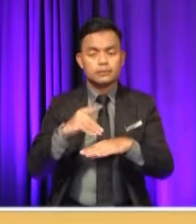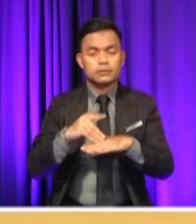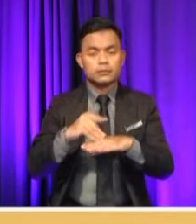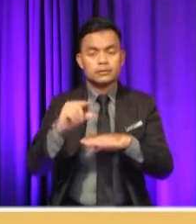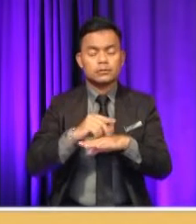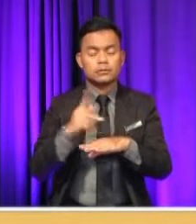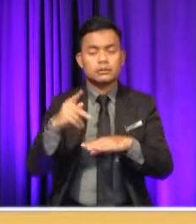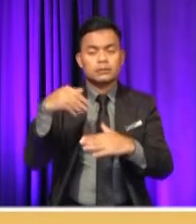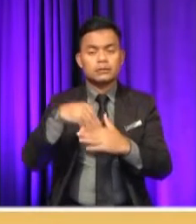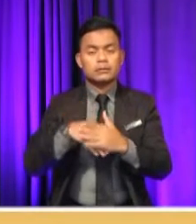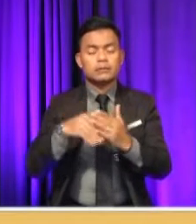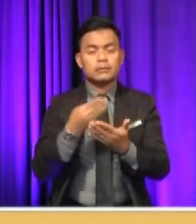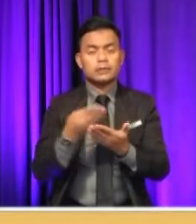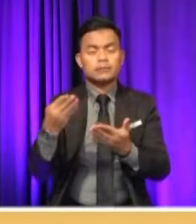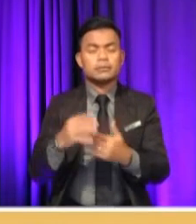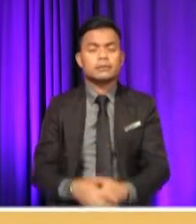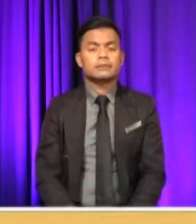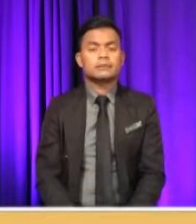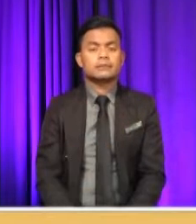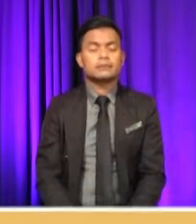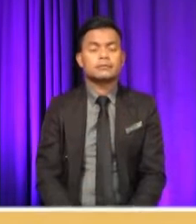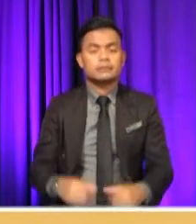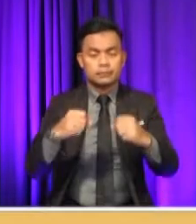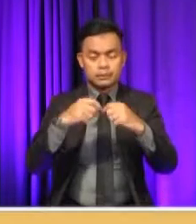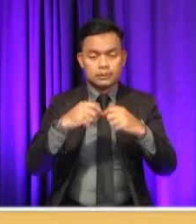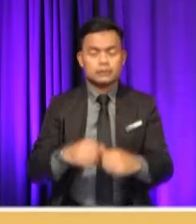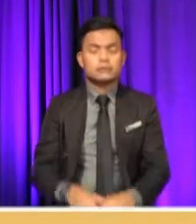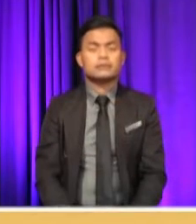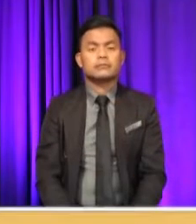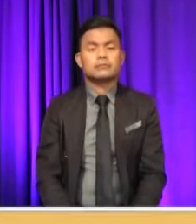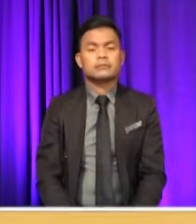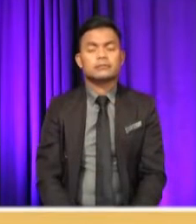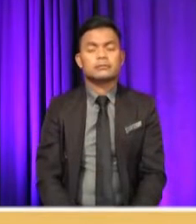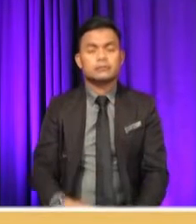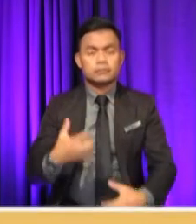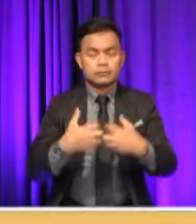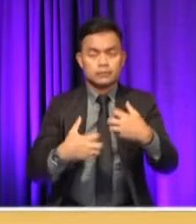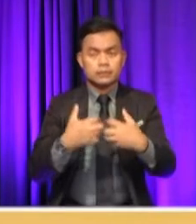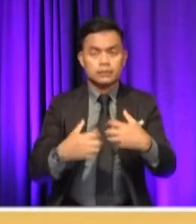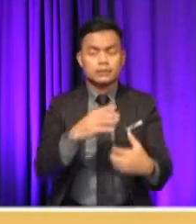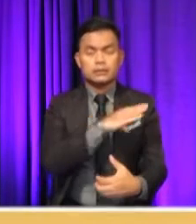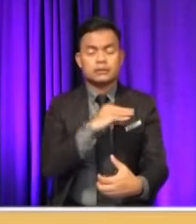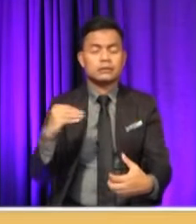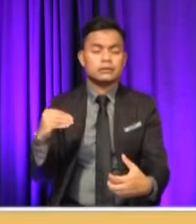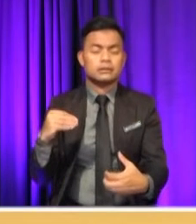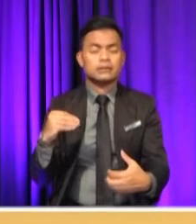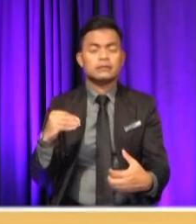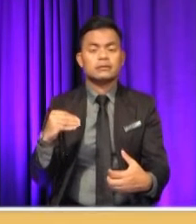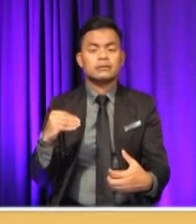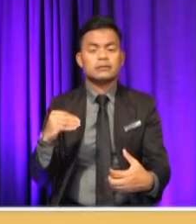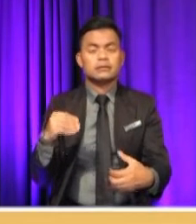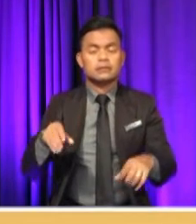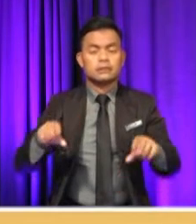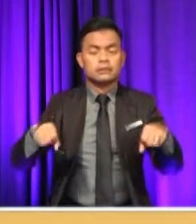elektronik, peralatan domestik, alat-alat telekomunikasi, mesin-mesin, komputer dan kenderaan. Okey, kalau